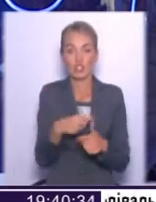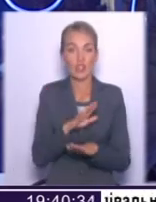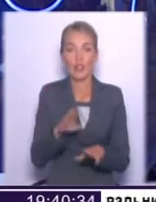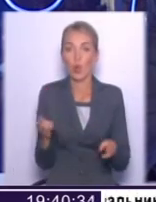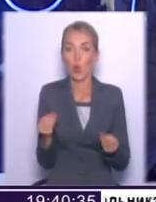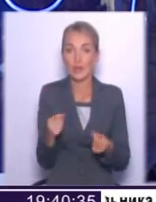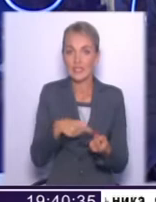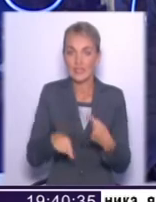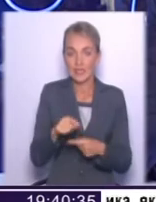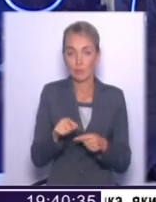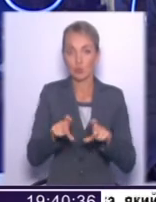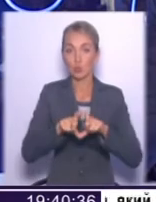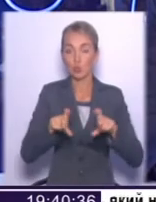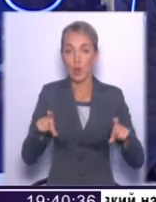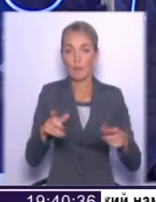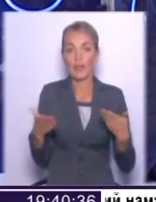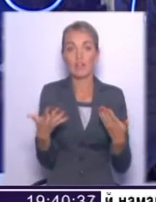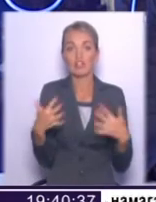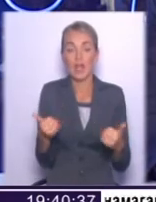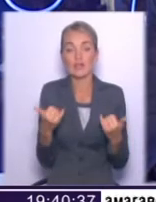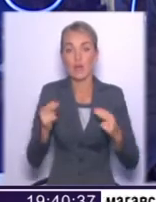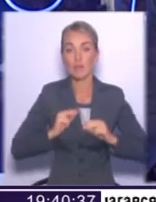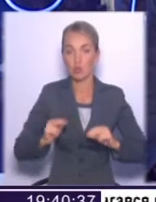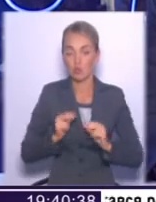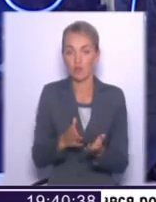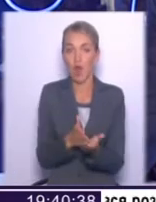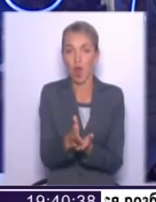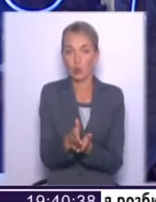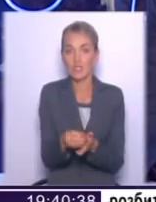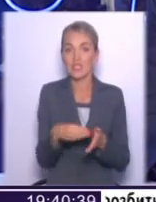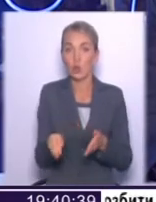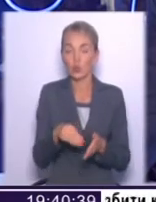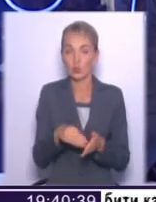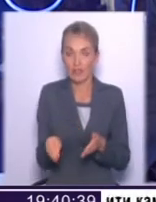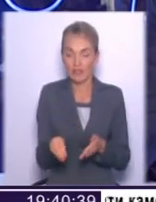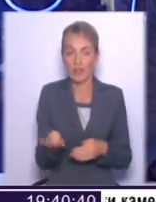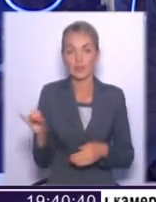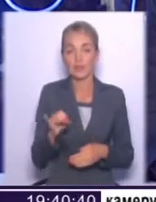некомерційними структурами, які вже зараз працюють в галузі закупівель і